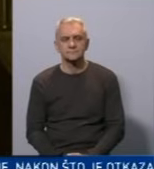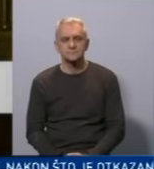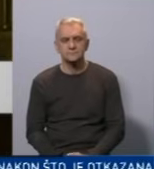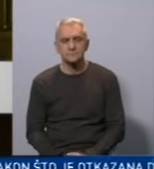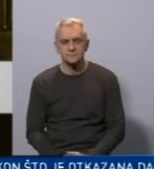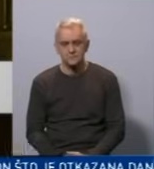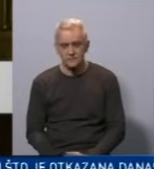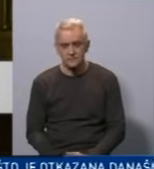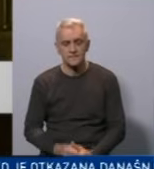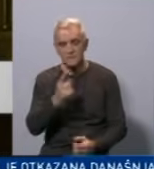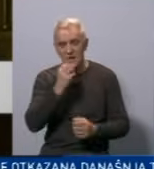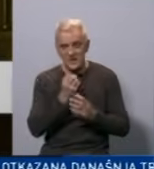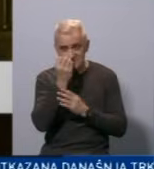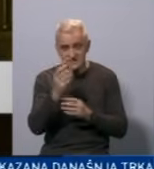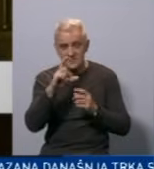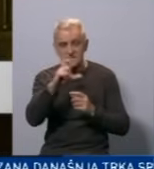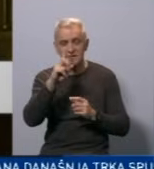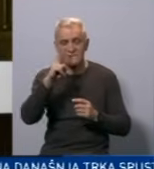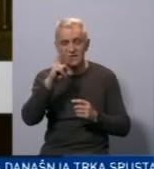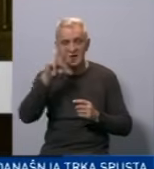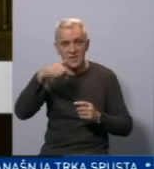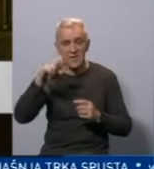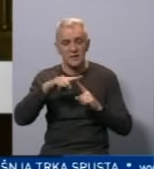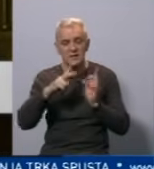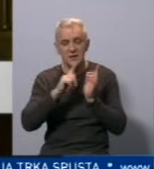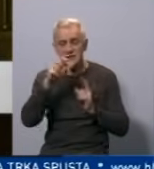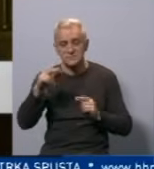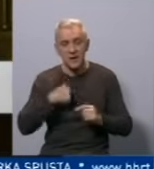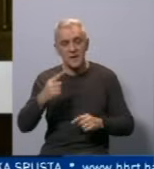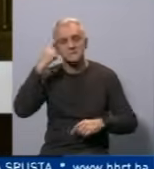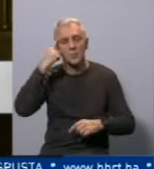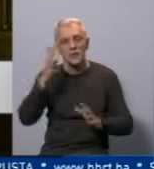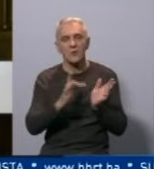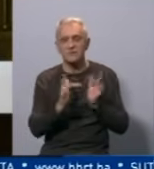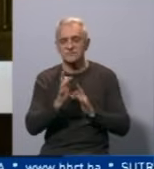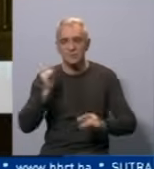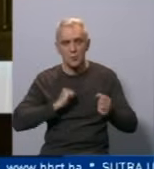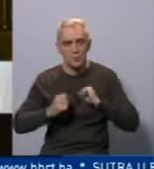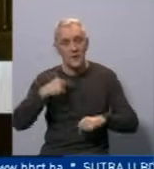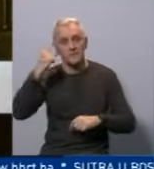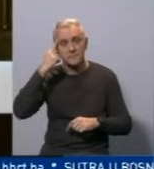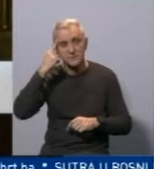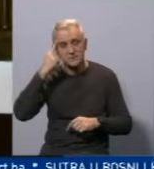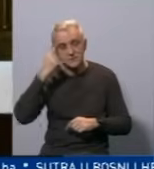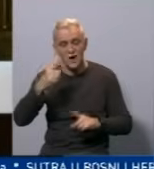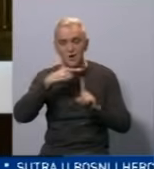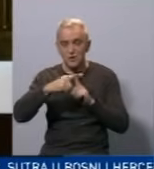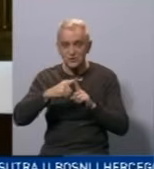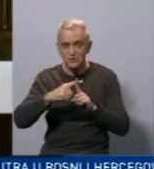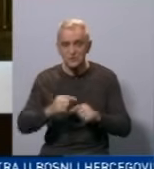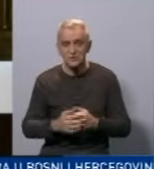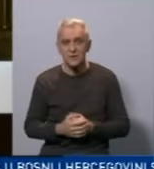Na blagdan Cvjetnice mi se u stvari spominjemo Isusove muke, prisjećamo se i vlastitih križeva, ali